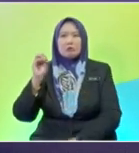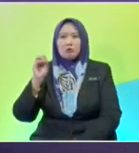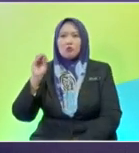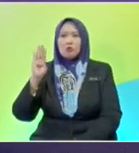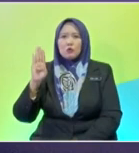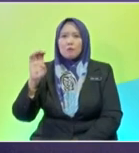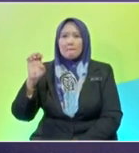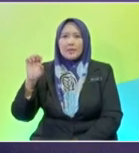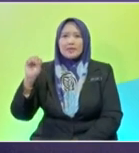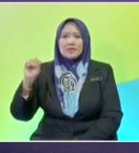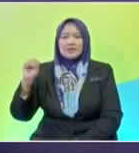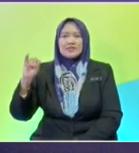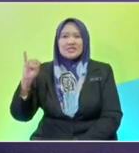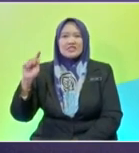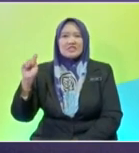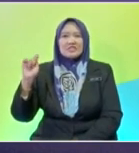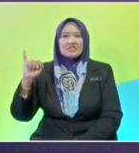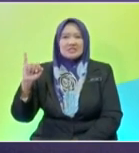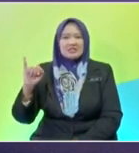obesitasku banyak sekali